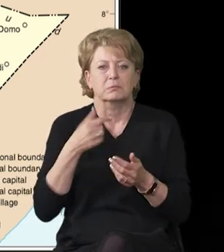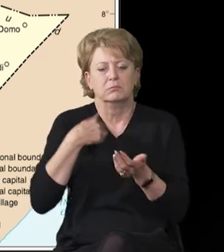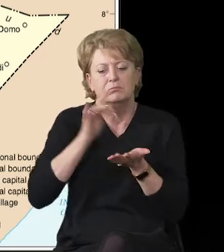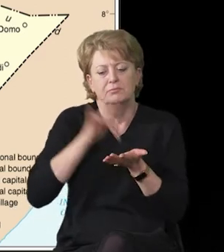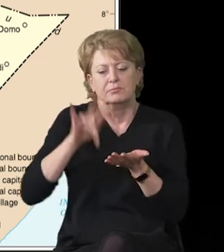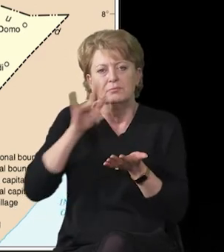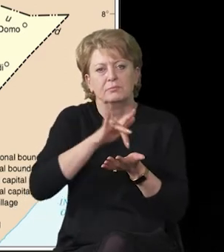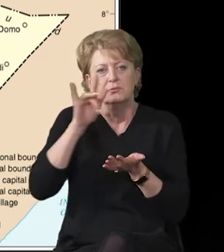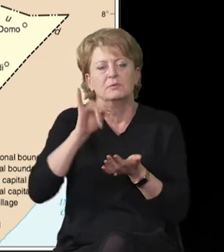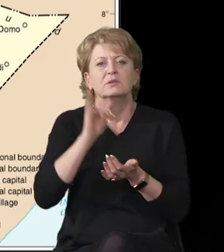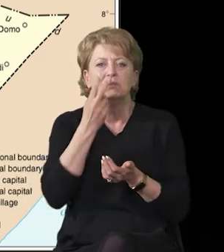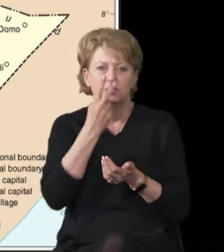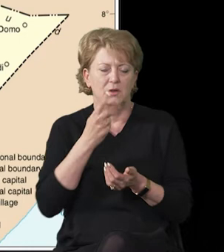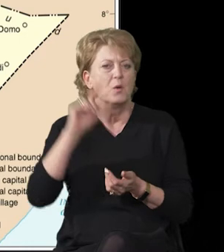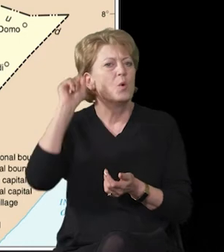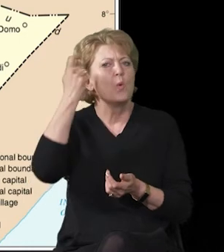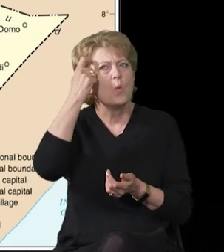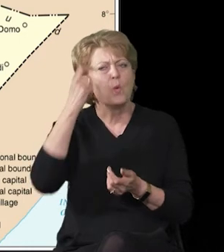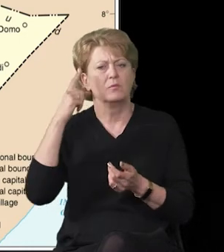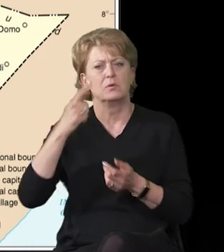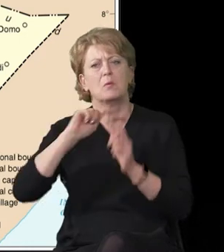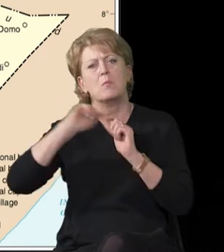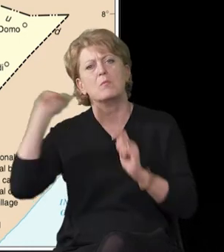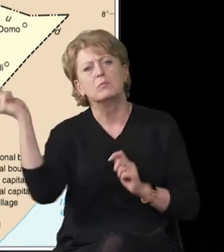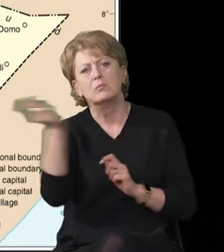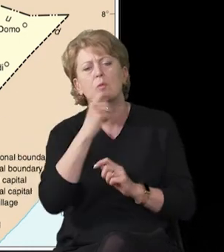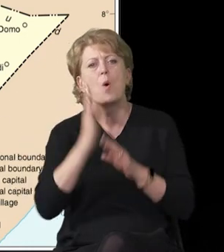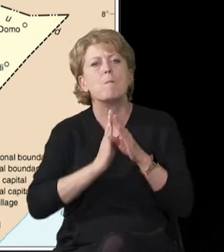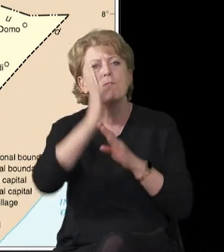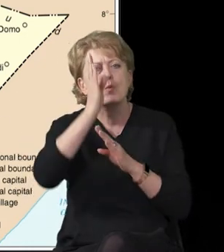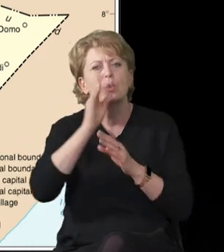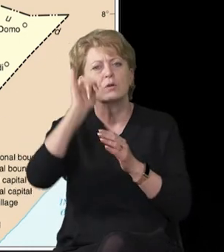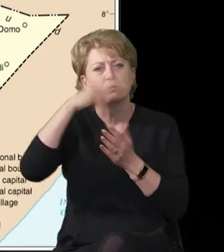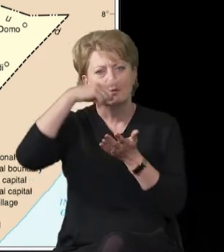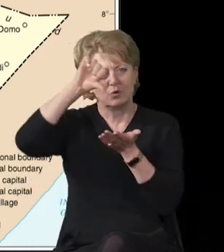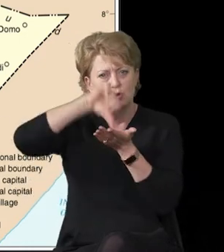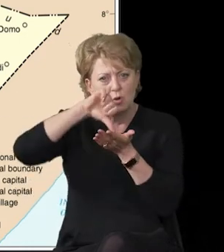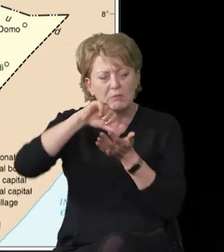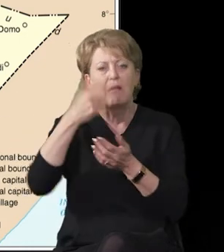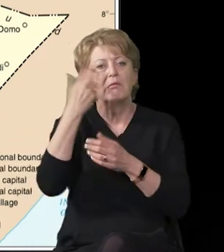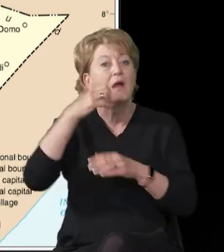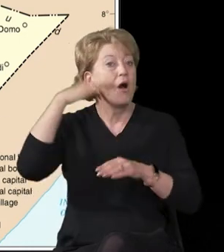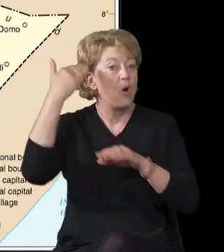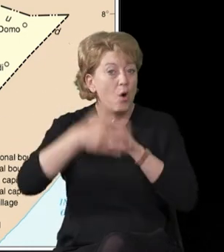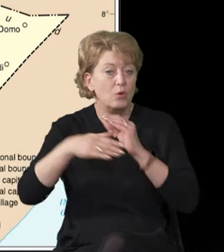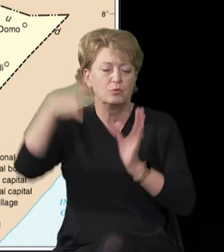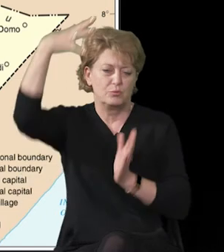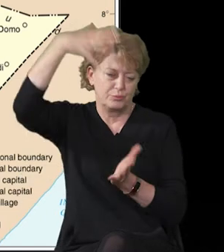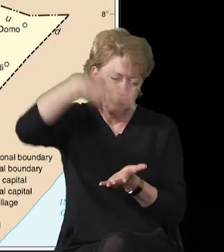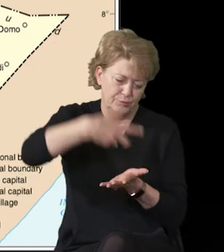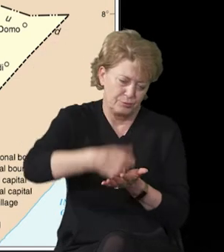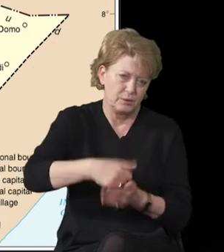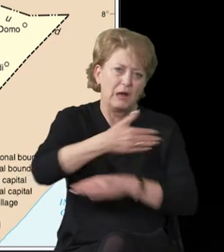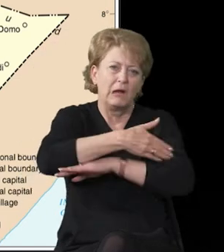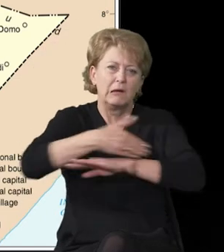widziałem. Głównie podróżowałem po terenach północnych oraz środkowych, by na koniec zjechać na samo południe w pobliże granicy